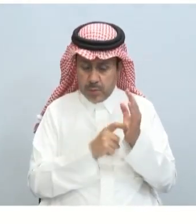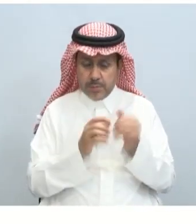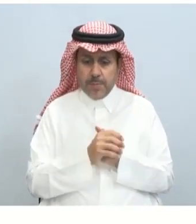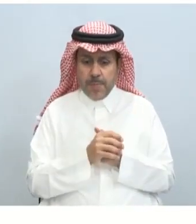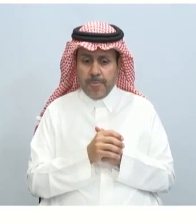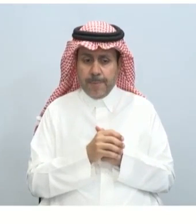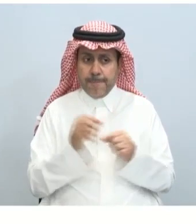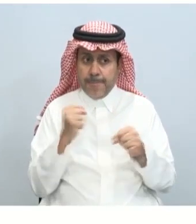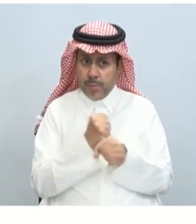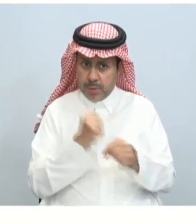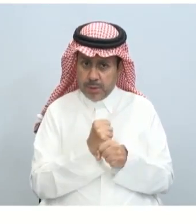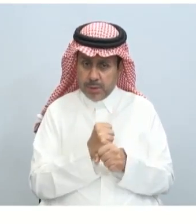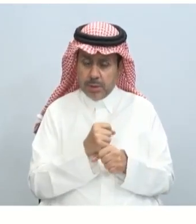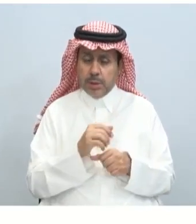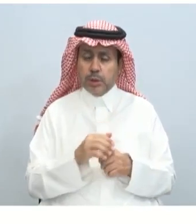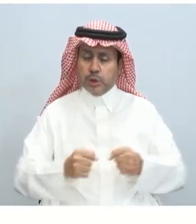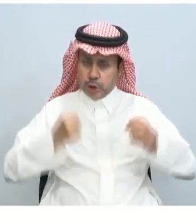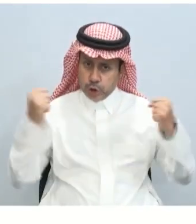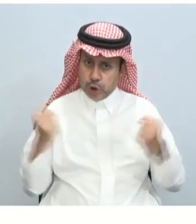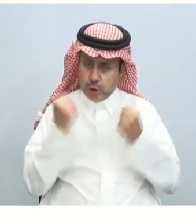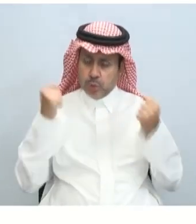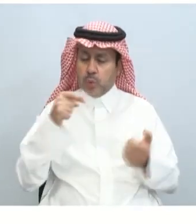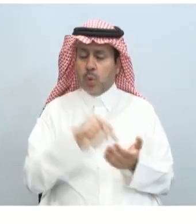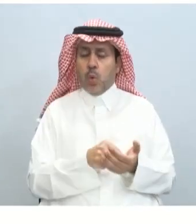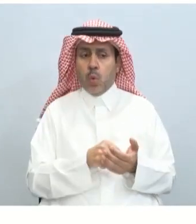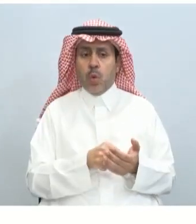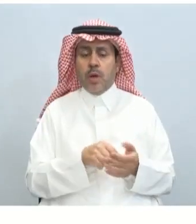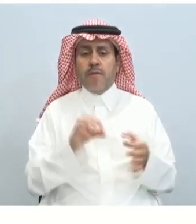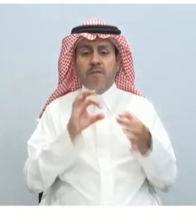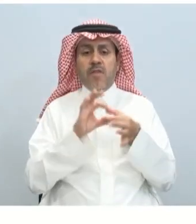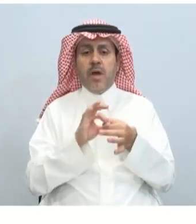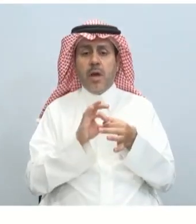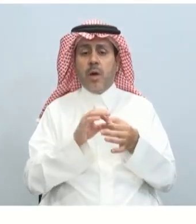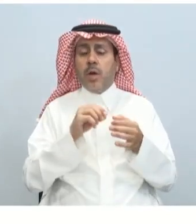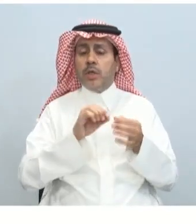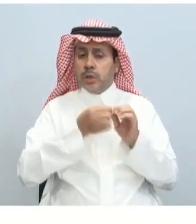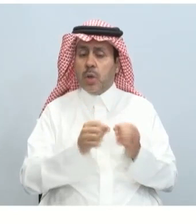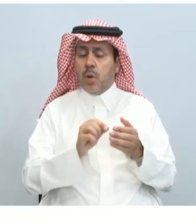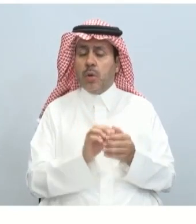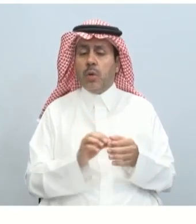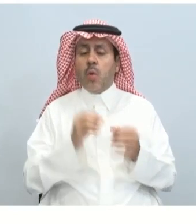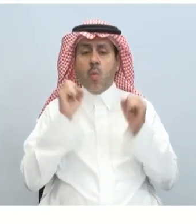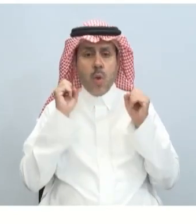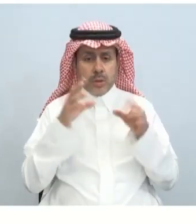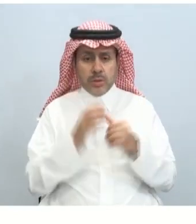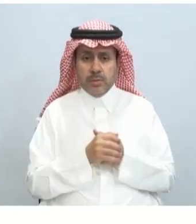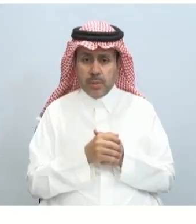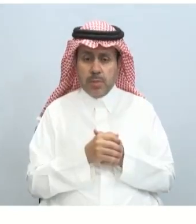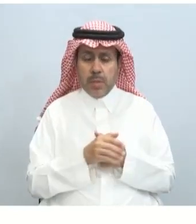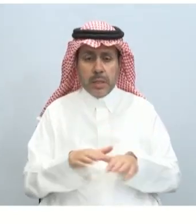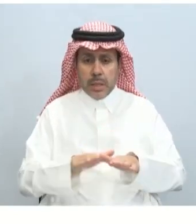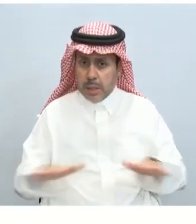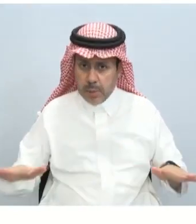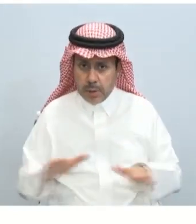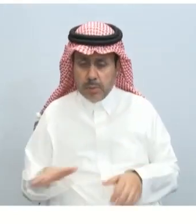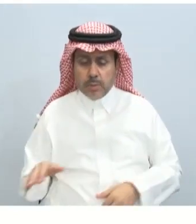ممارسه نشاطها وتنظيم شؤونها تدخل في العديد من العلاقات المتنوعه والمتباينه من حيث طبيعتها